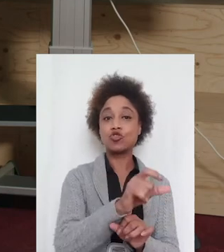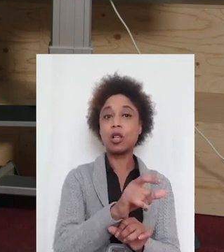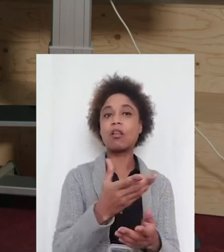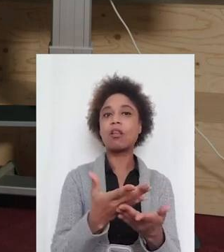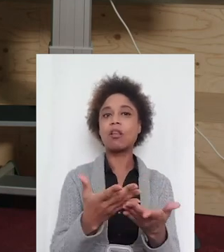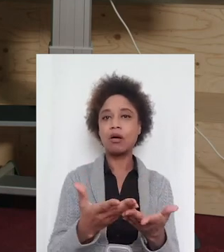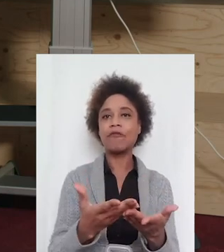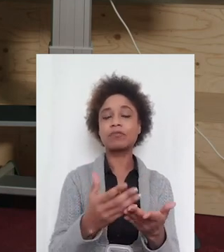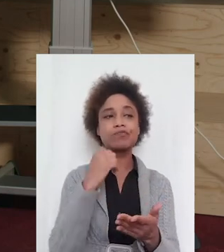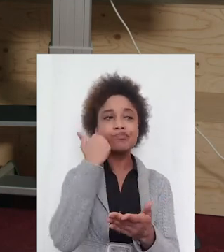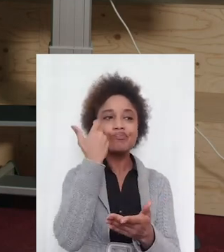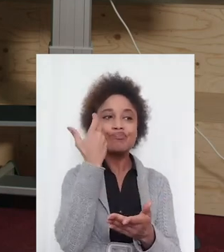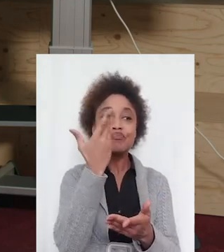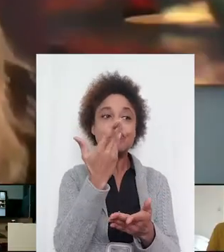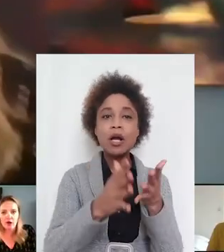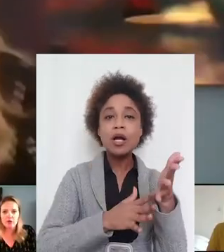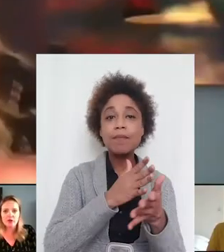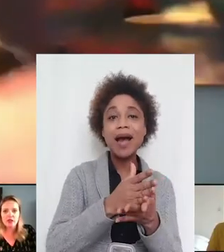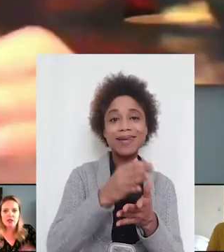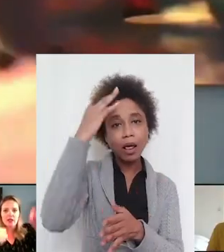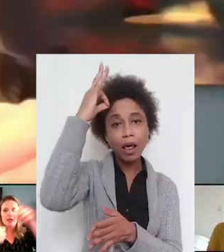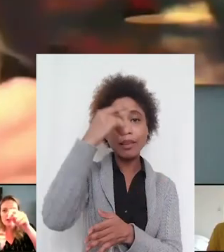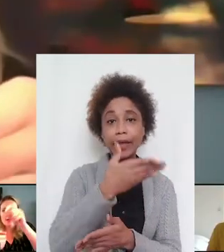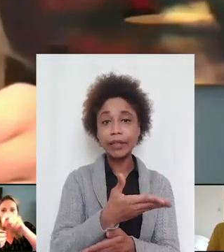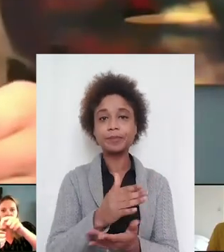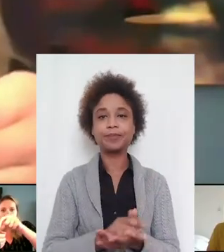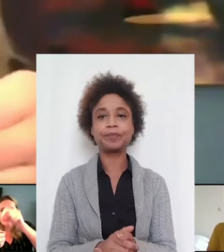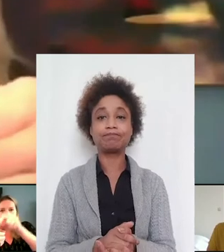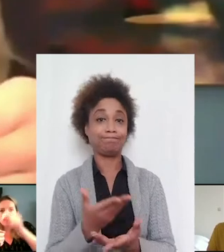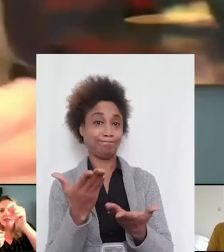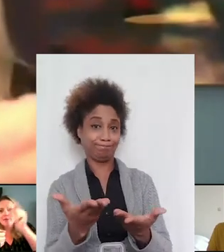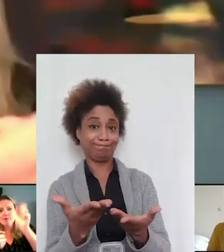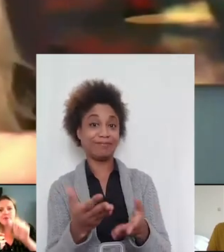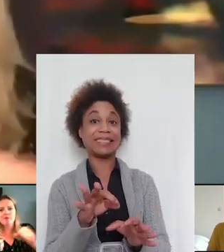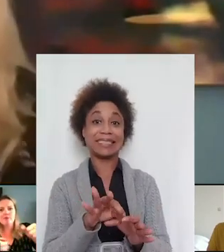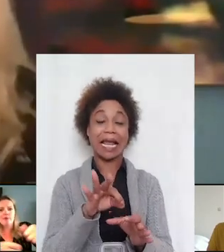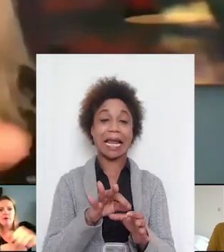barpersoneel, heeft een aantal gebaren geleerd, zoals thee,